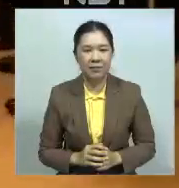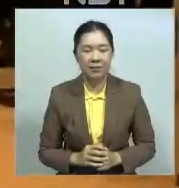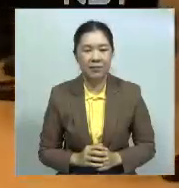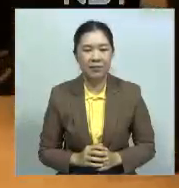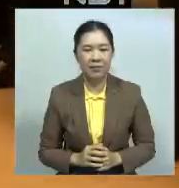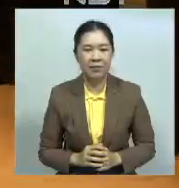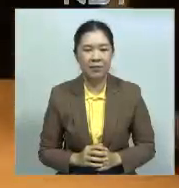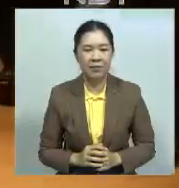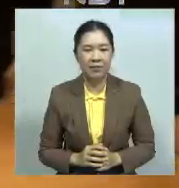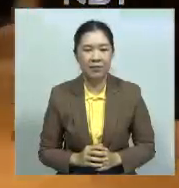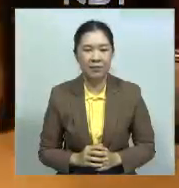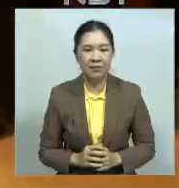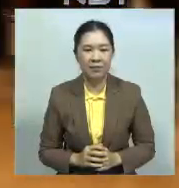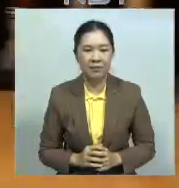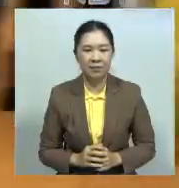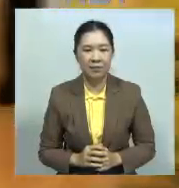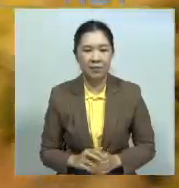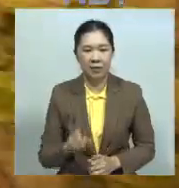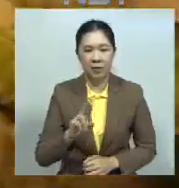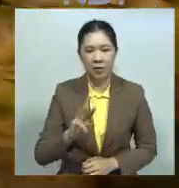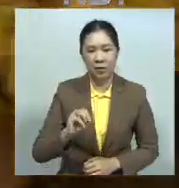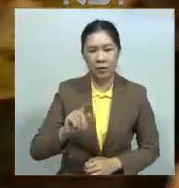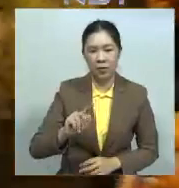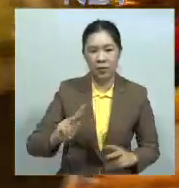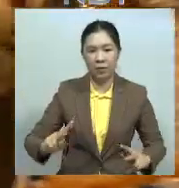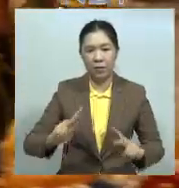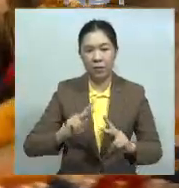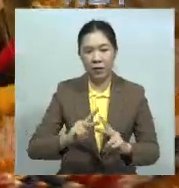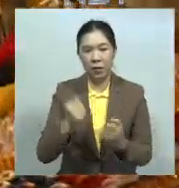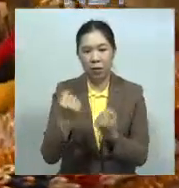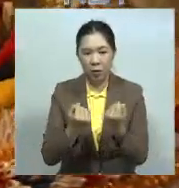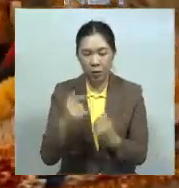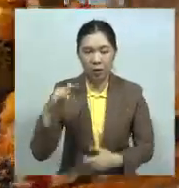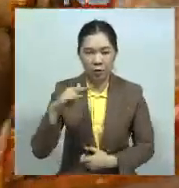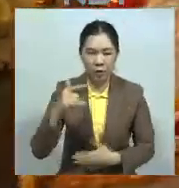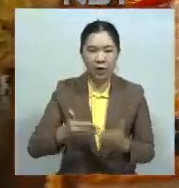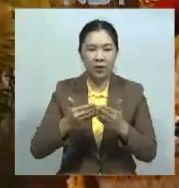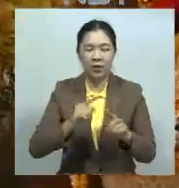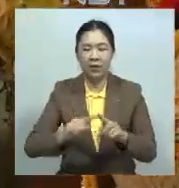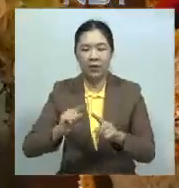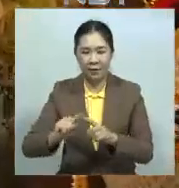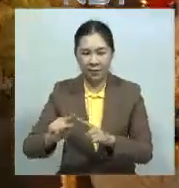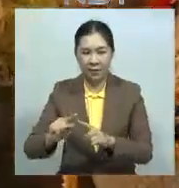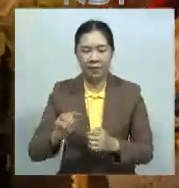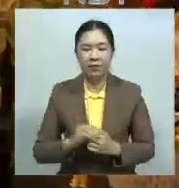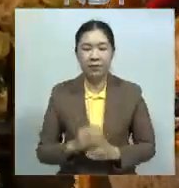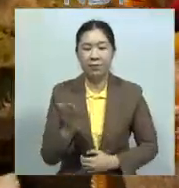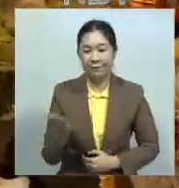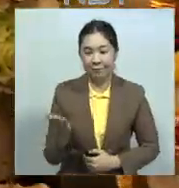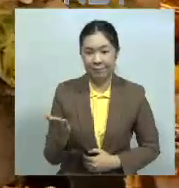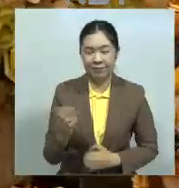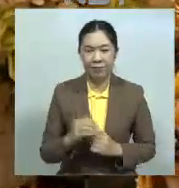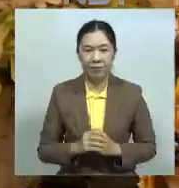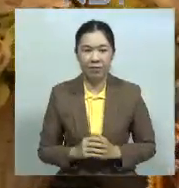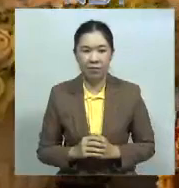ด้านนายศักดิ์สยามชิดชอบรัฐมนตรีว่าการกระทรวงคมนาคมนายอธิรัตน์รัตนเศรษฐรัฐมนตรีช่วยว่าการกระทรวงคมนา